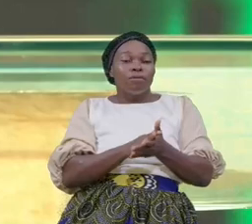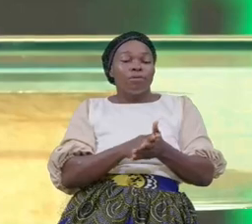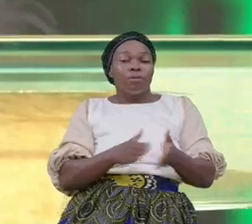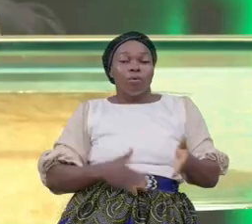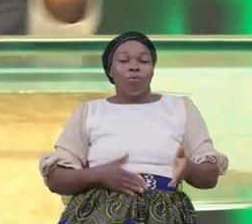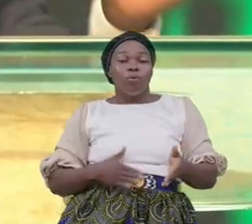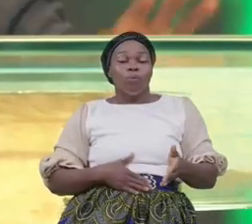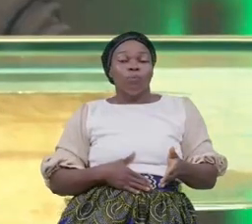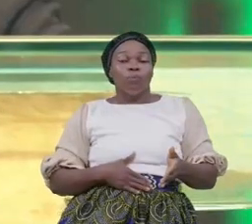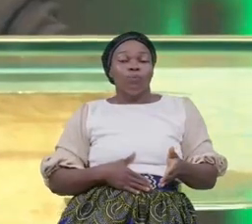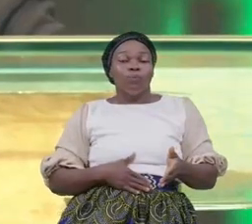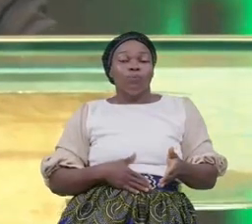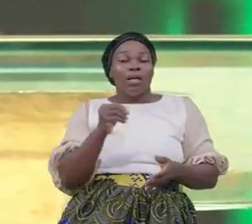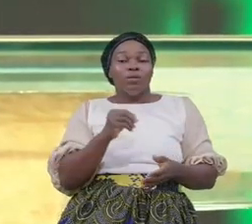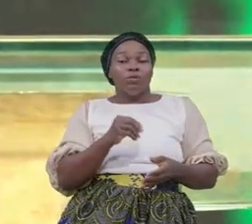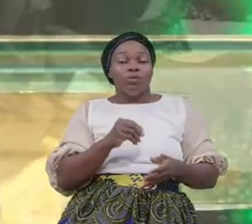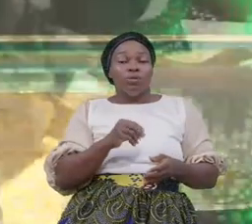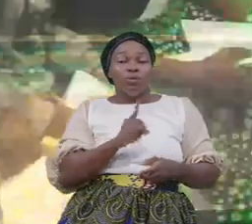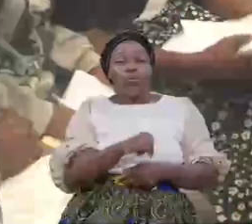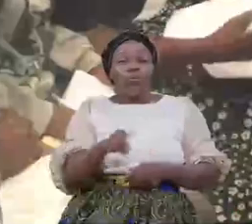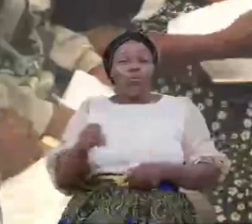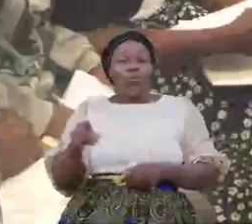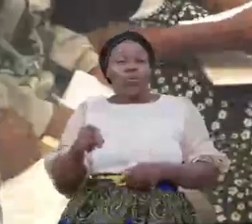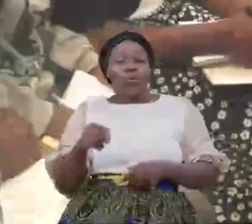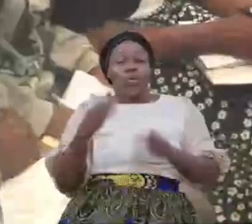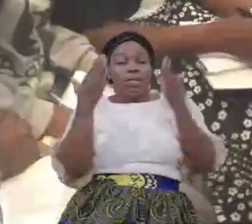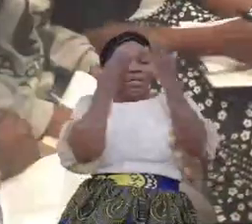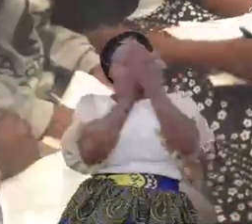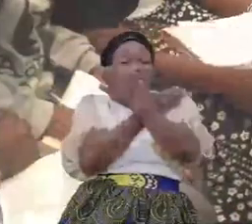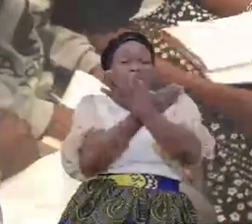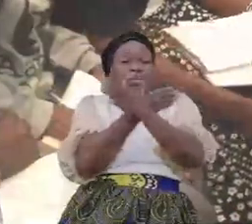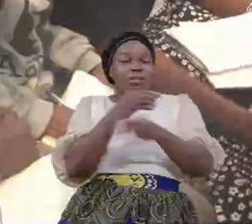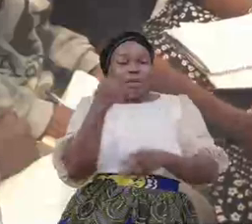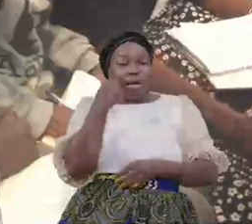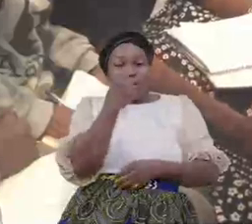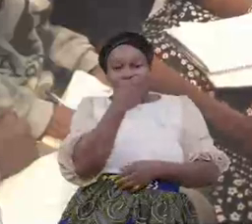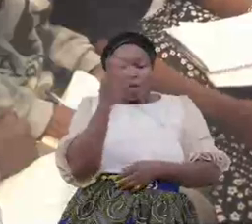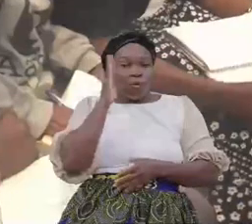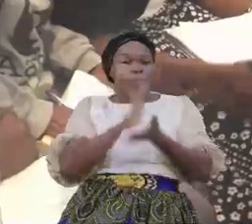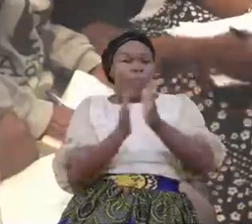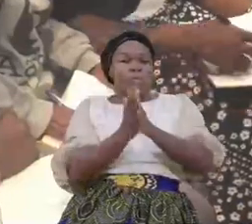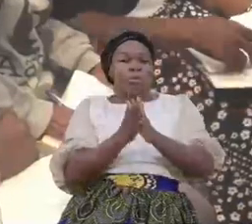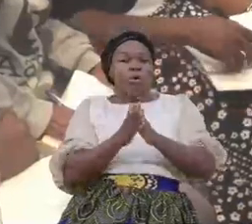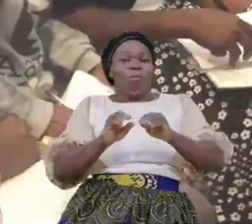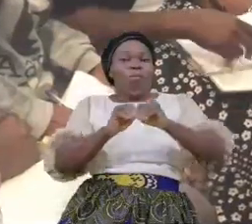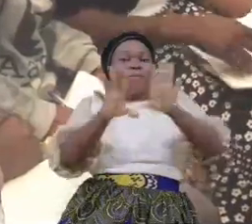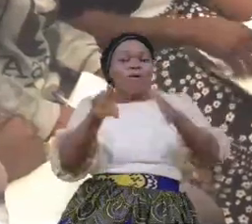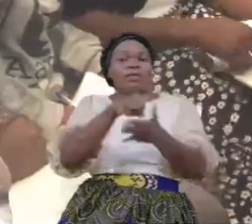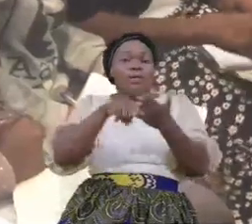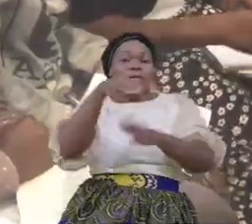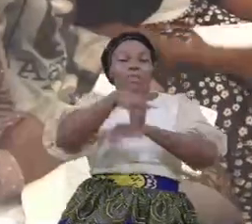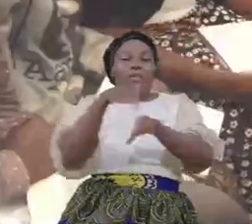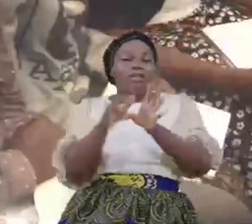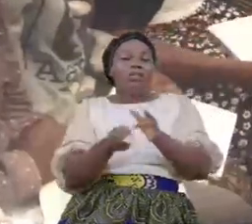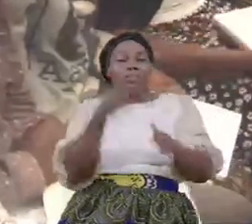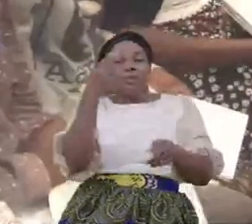la promesse de Dieu. Ses yeux flous deviendront clairs ce soir. La cécité partielle va disparaître ce